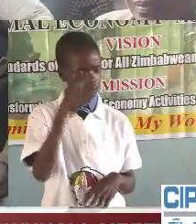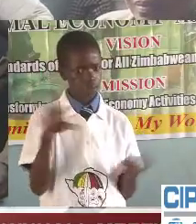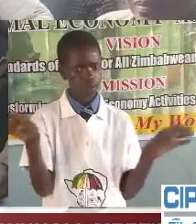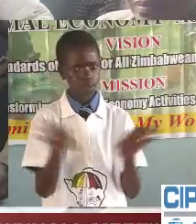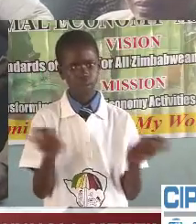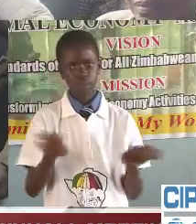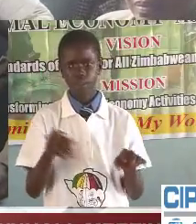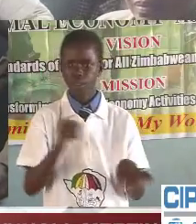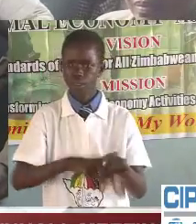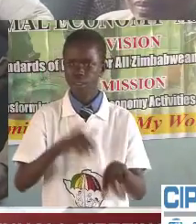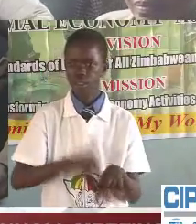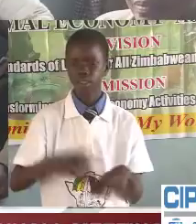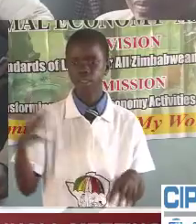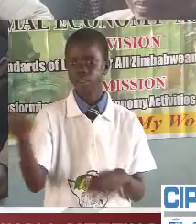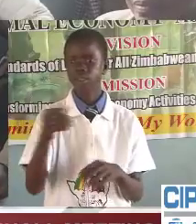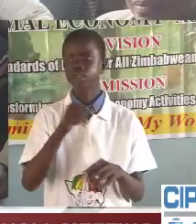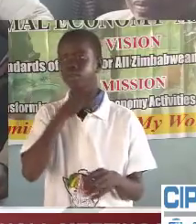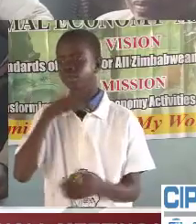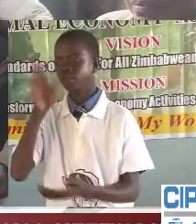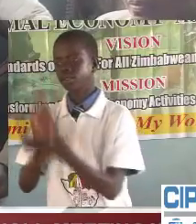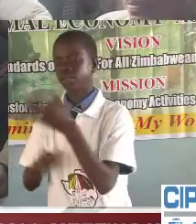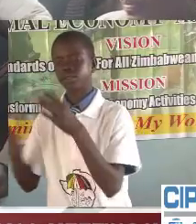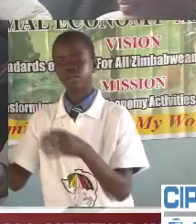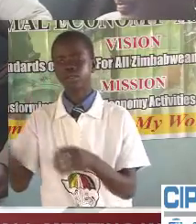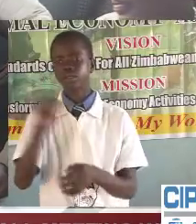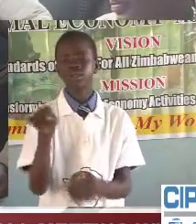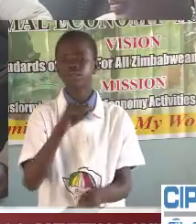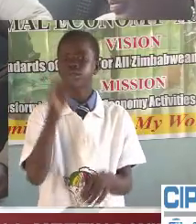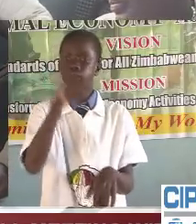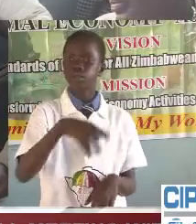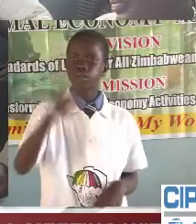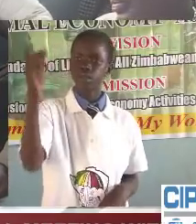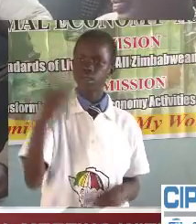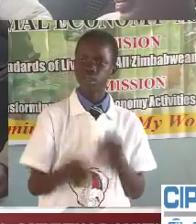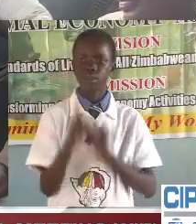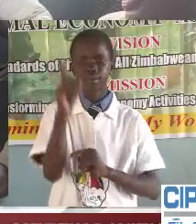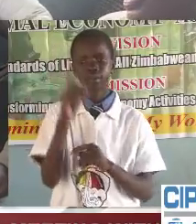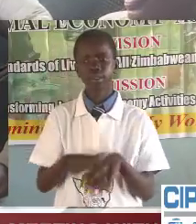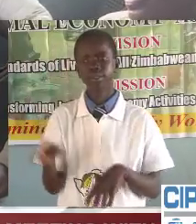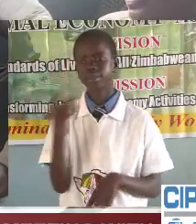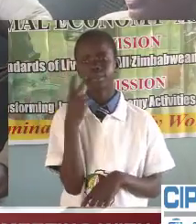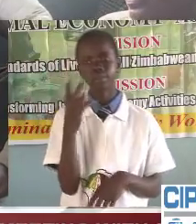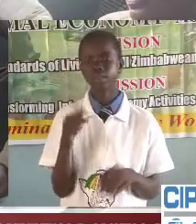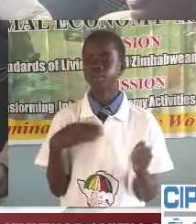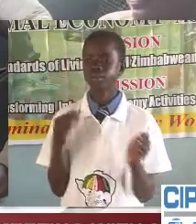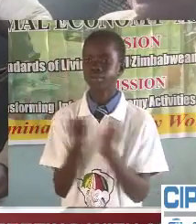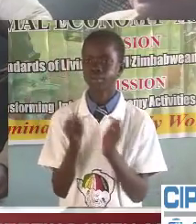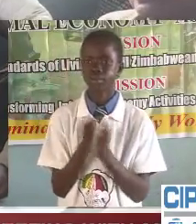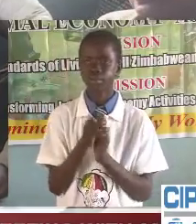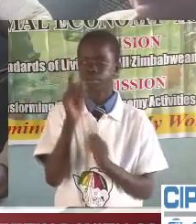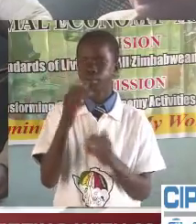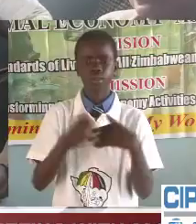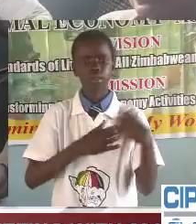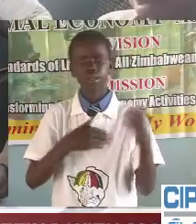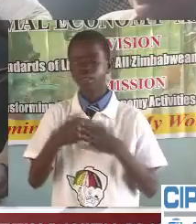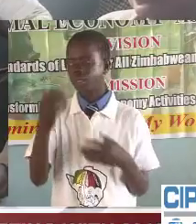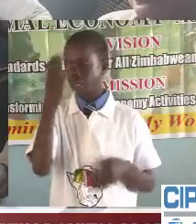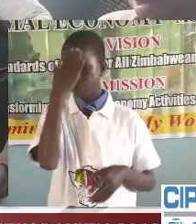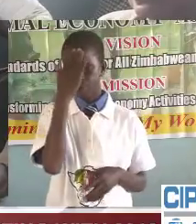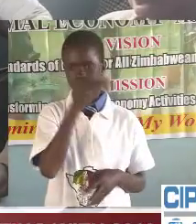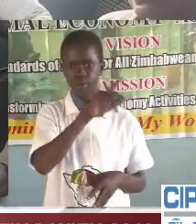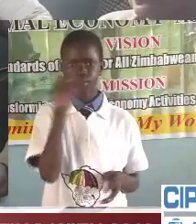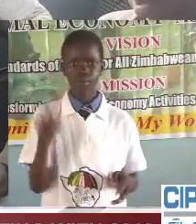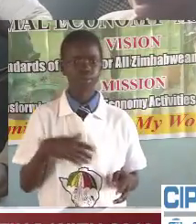maATM vanongotenga zvinhu zvavo vachitopedza varimo. Ndozvandaivona zvamuchataura kuti tinokuvakirai zvinhu zvakaita seizvozvo asi